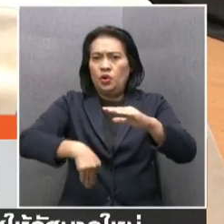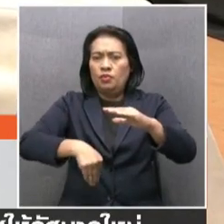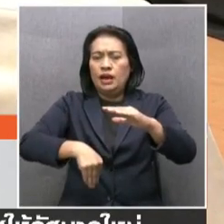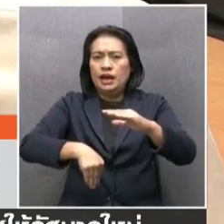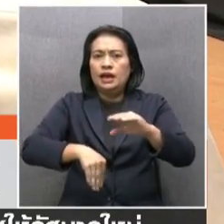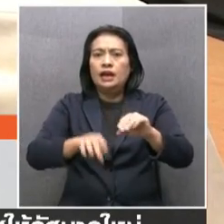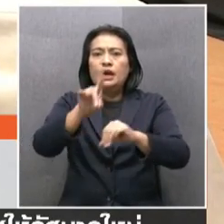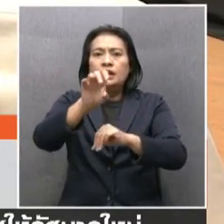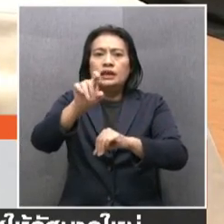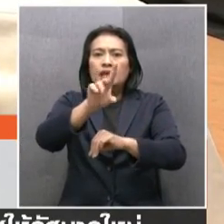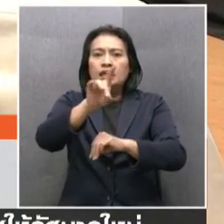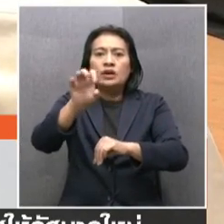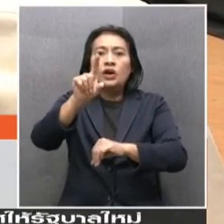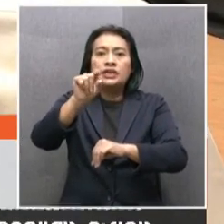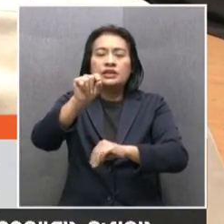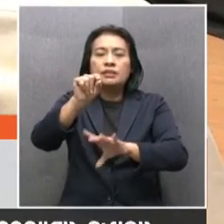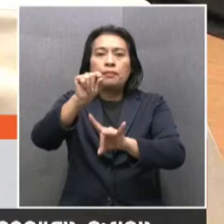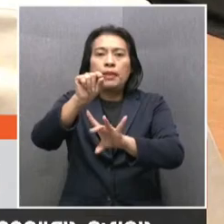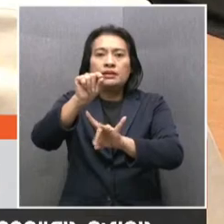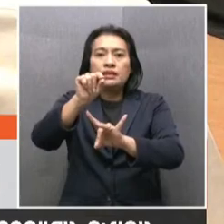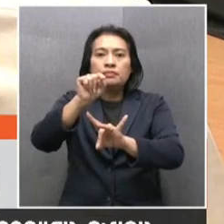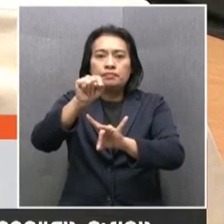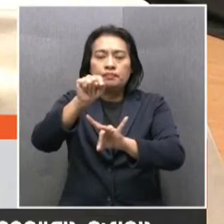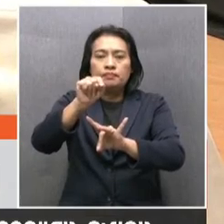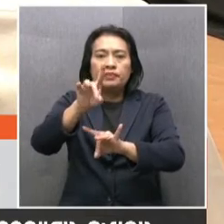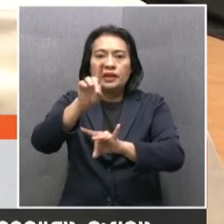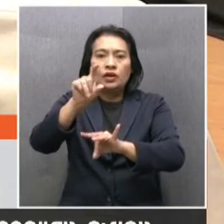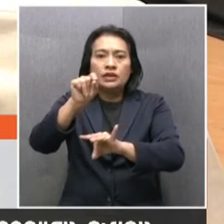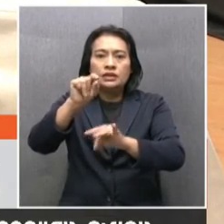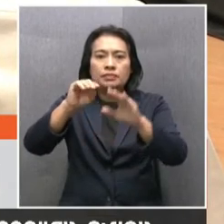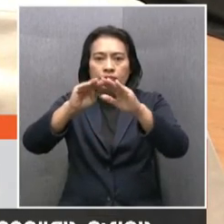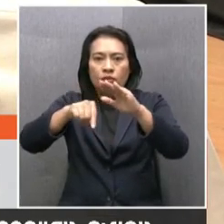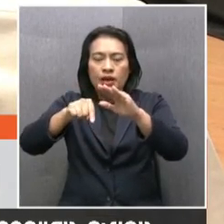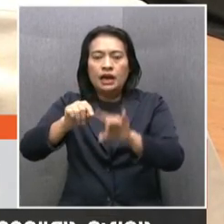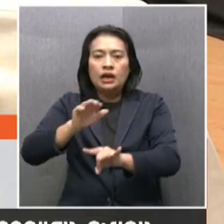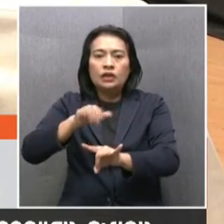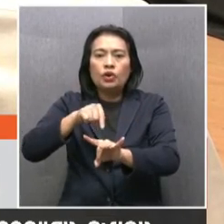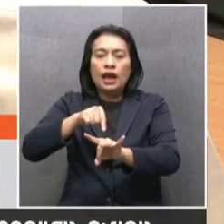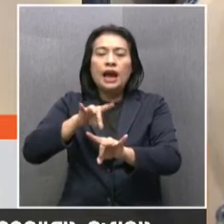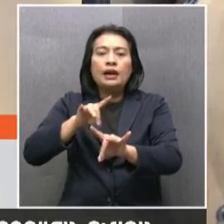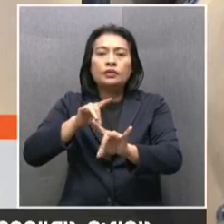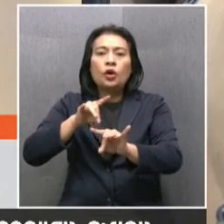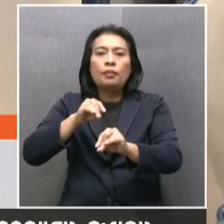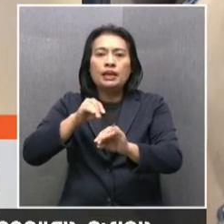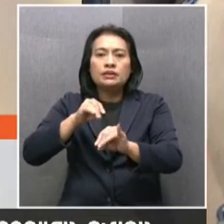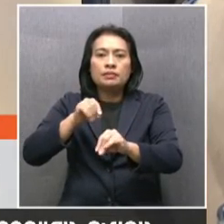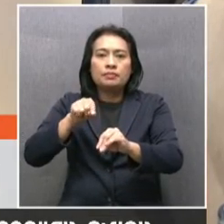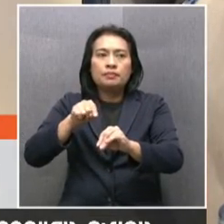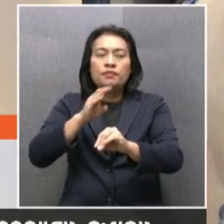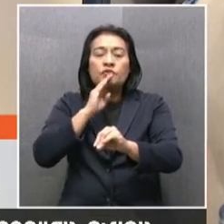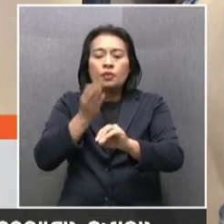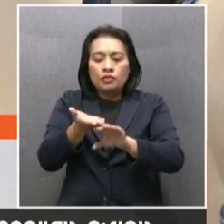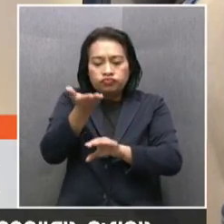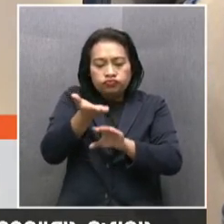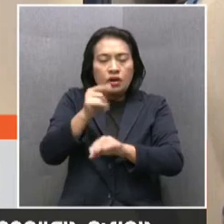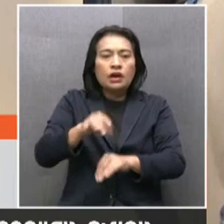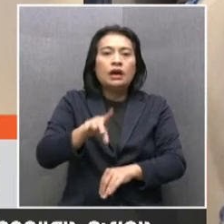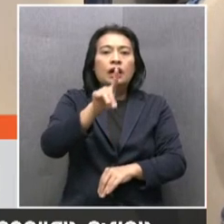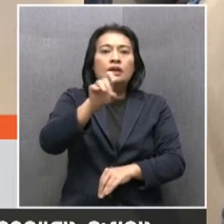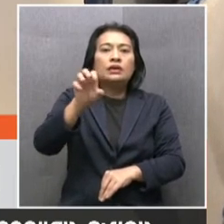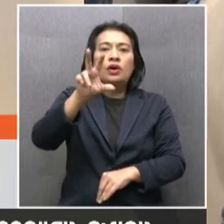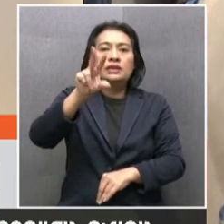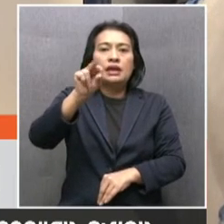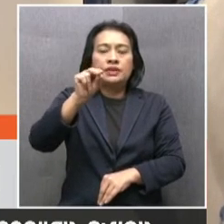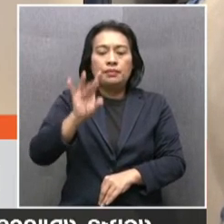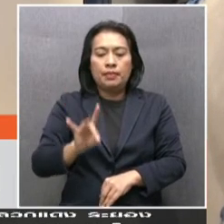120/80มิลลิเมตรประหลอดนะคะคือตัวบนเนี่ยขอให้ไม่เกิน120ตัวล่างอย่าเกิน80นะคะถ้าเกิน130/80